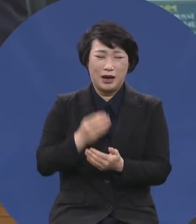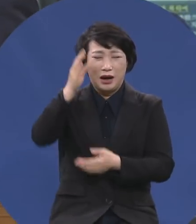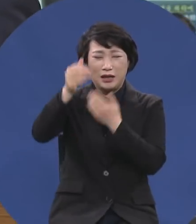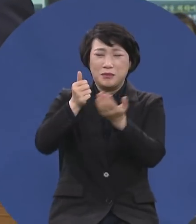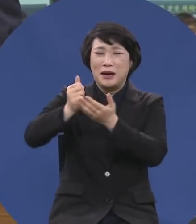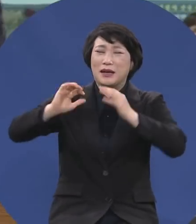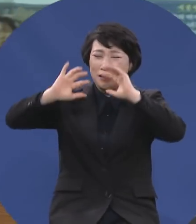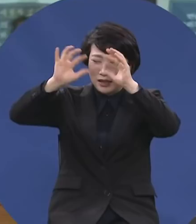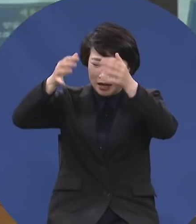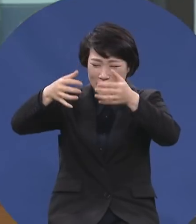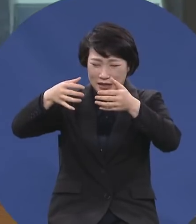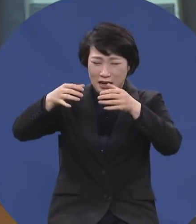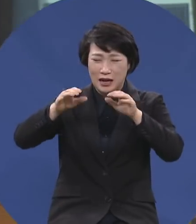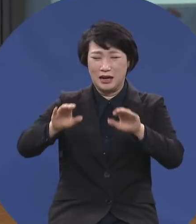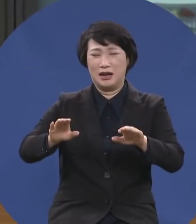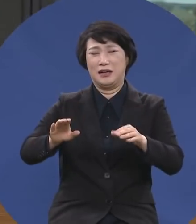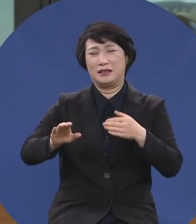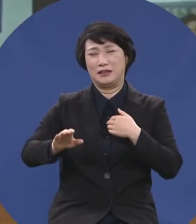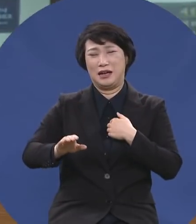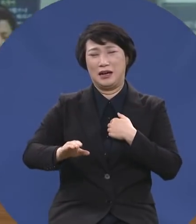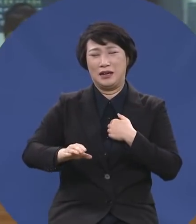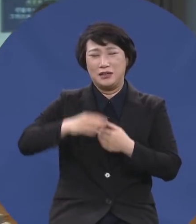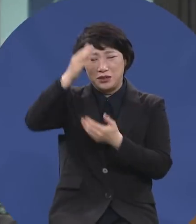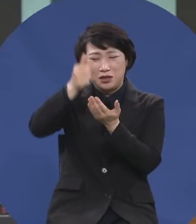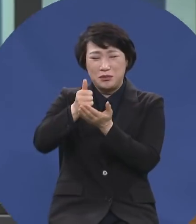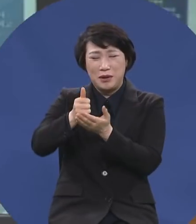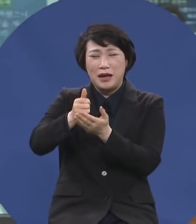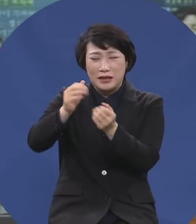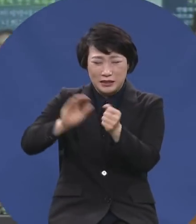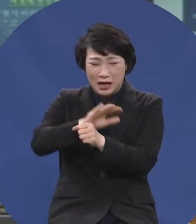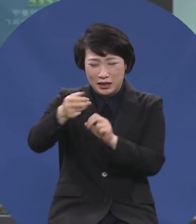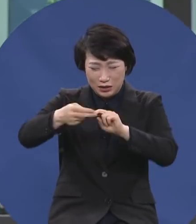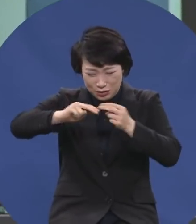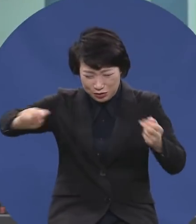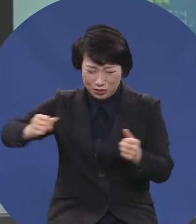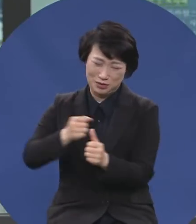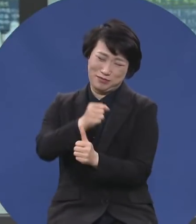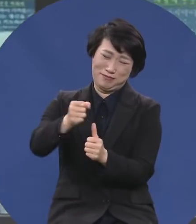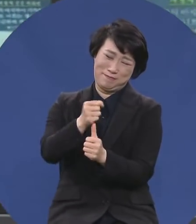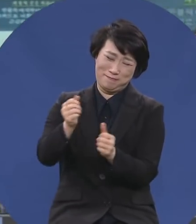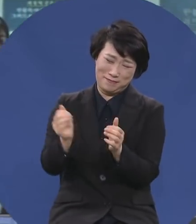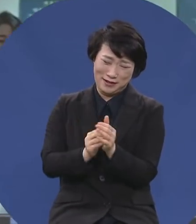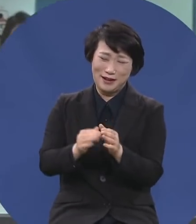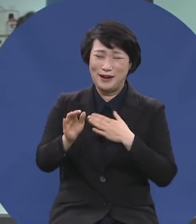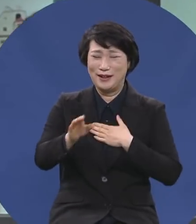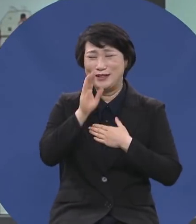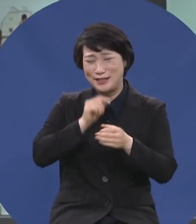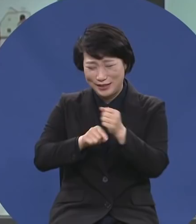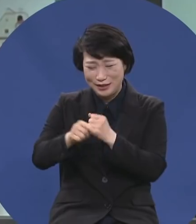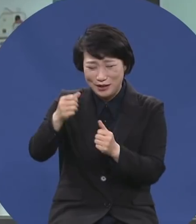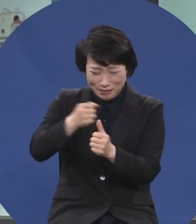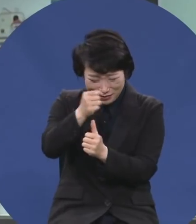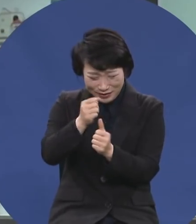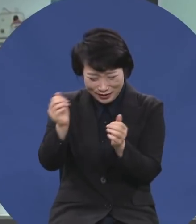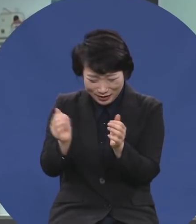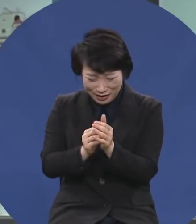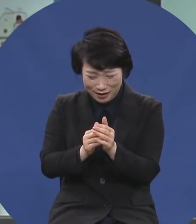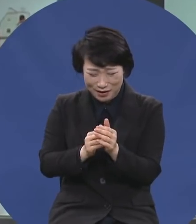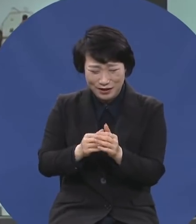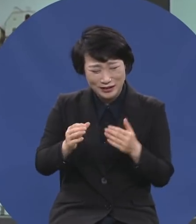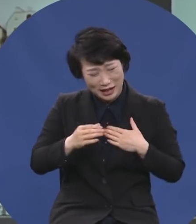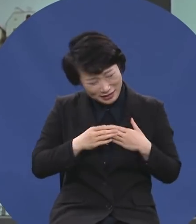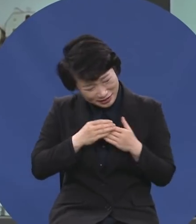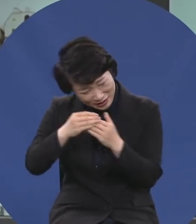하나님의 나라까지 성령의 사랑의 줄로 묶어 진리로 묶어